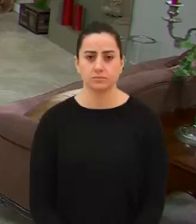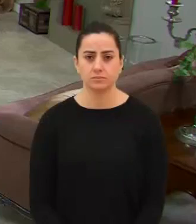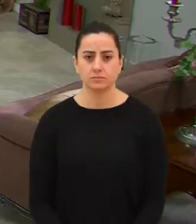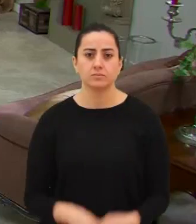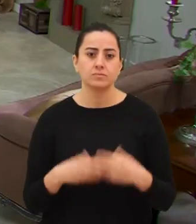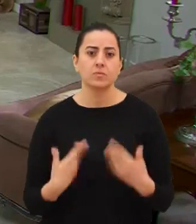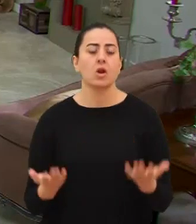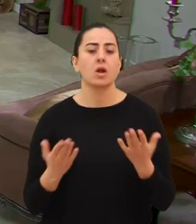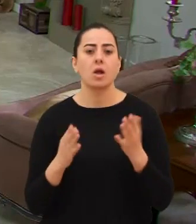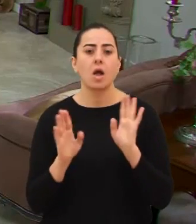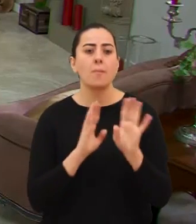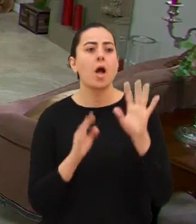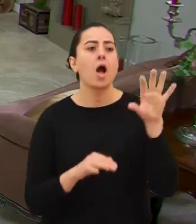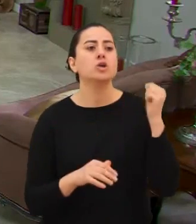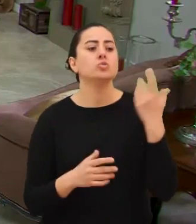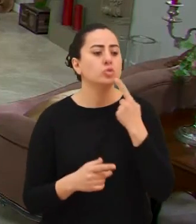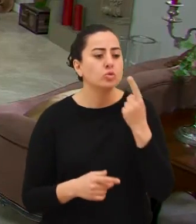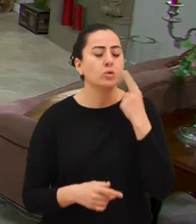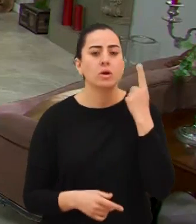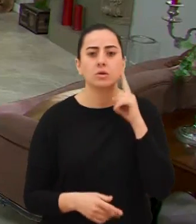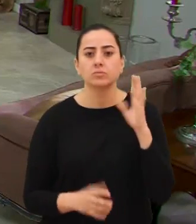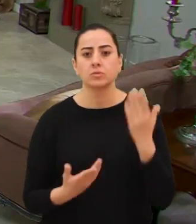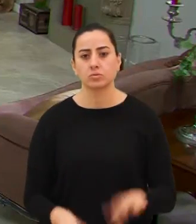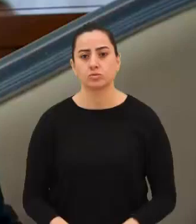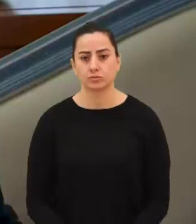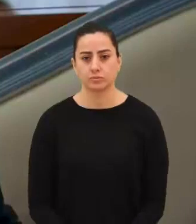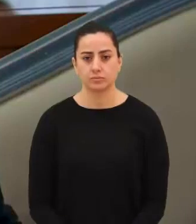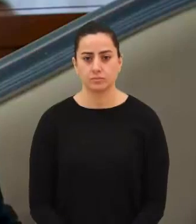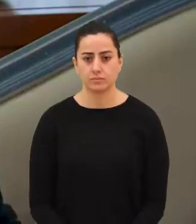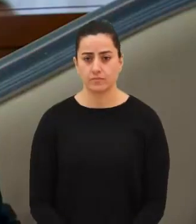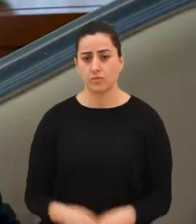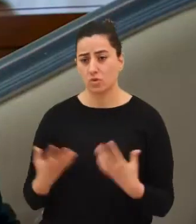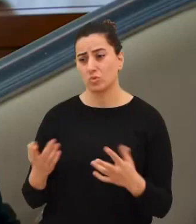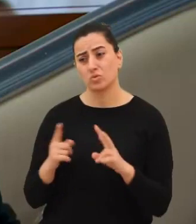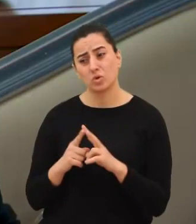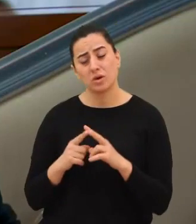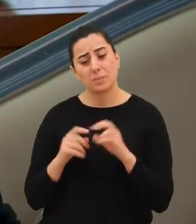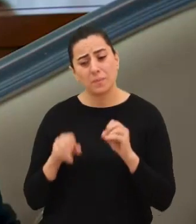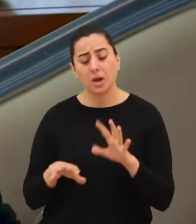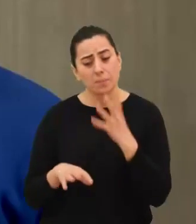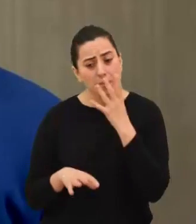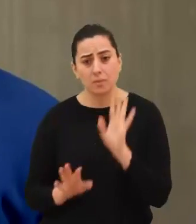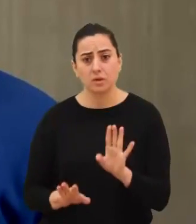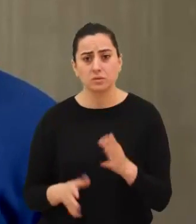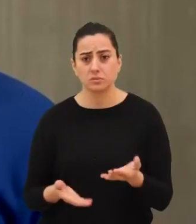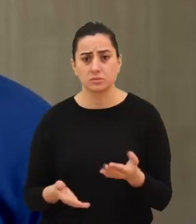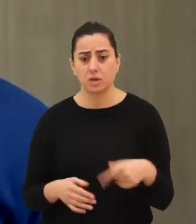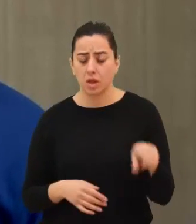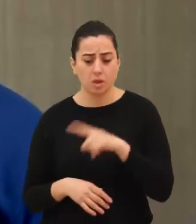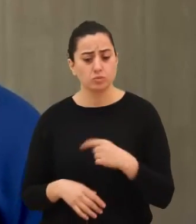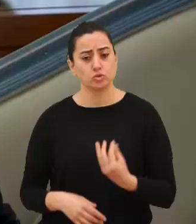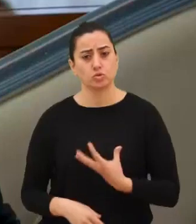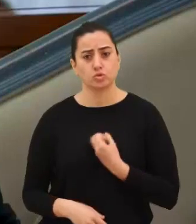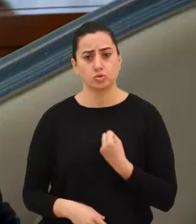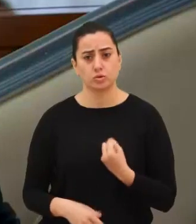Yok. Yok abiciğim ne söylediysem aşağı inmeye razı edemedim. Ay Nurhancığım akışına bırakmak lazım. Yani hepimiz çok